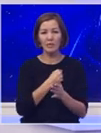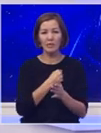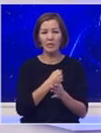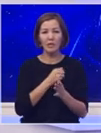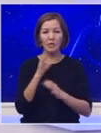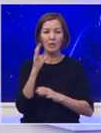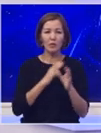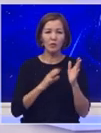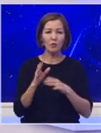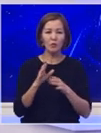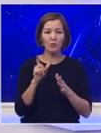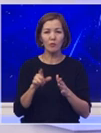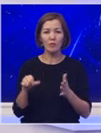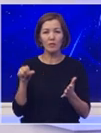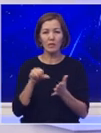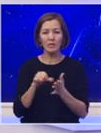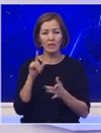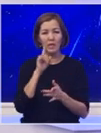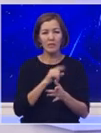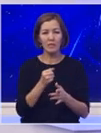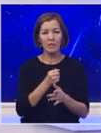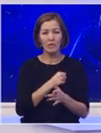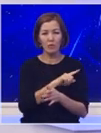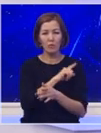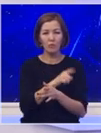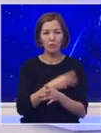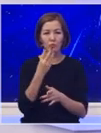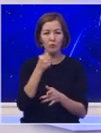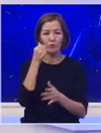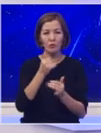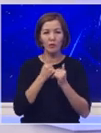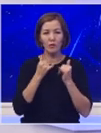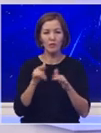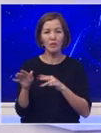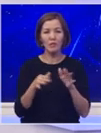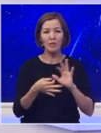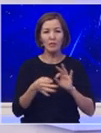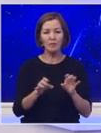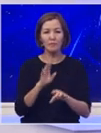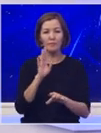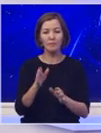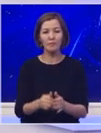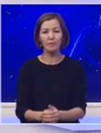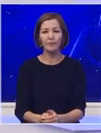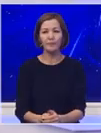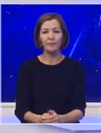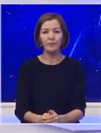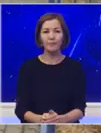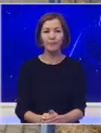әскери институттың курсанттары қатысты. Қазақстан қарулы күштерінің 30 жылдық аясындағы шара жайлы тілші бейне материалында.